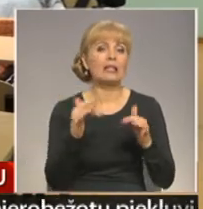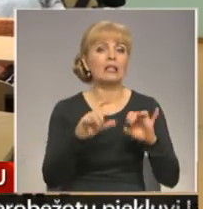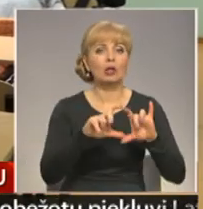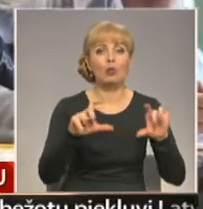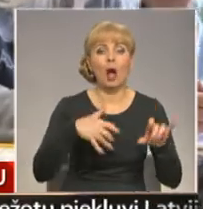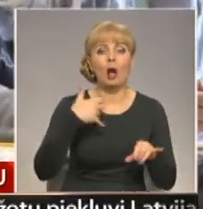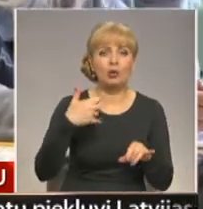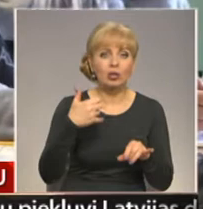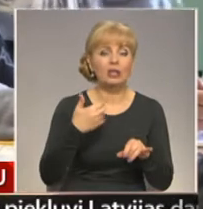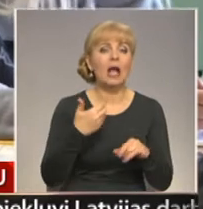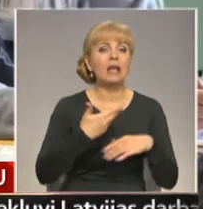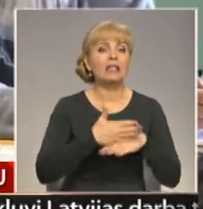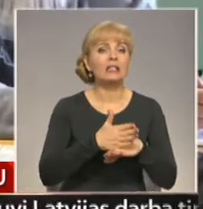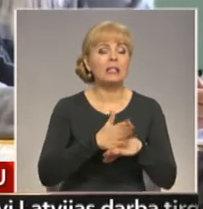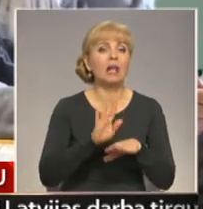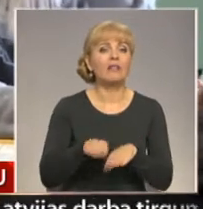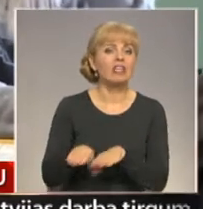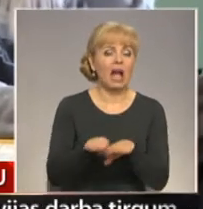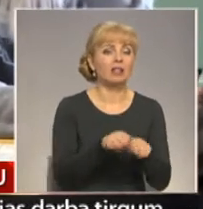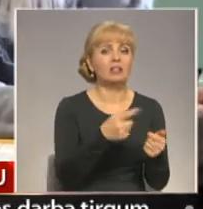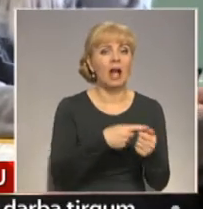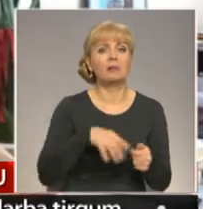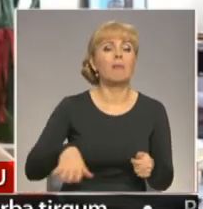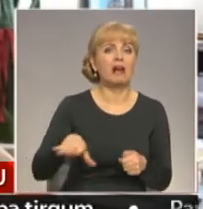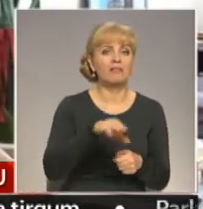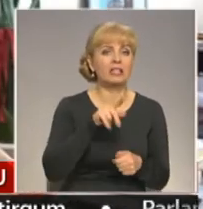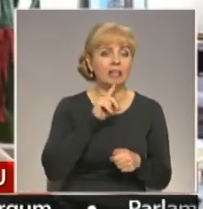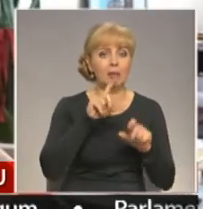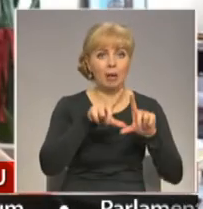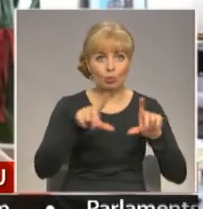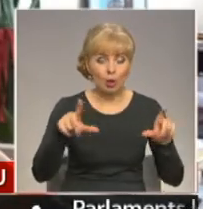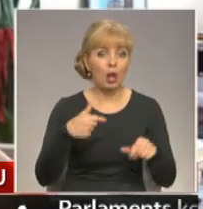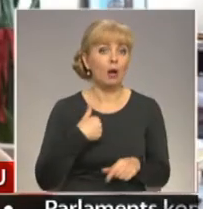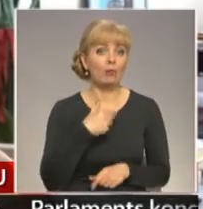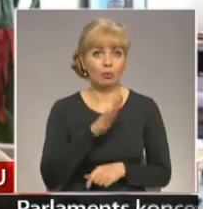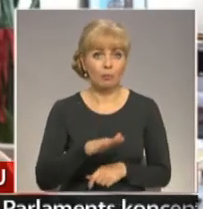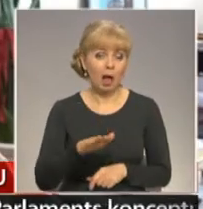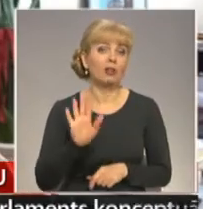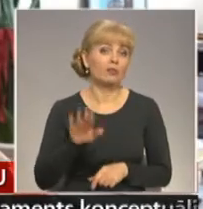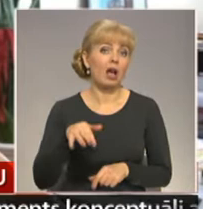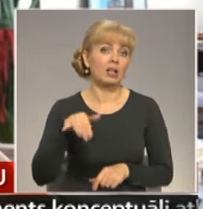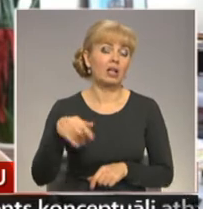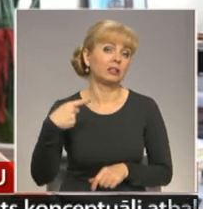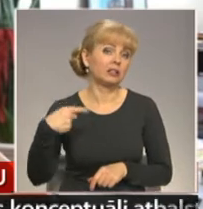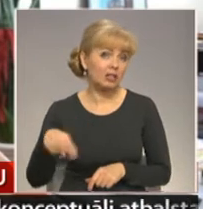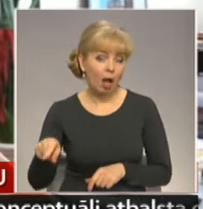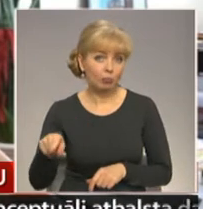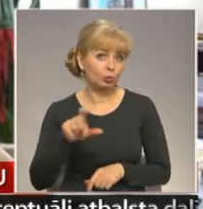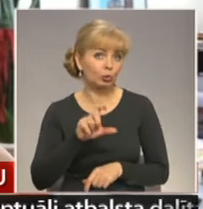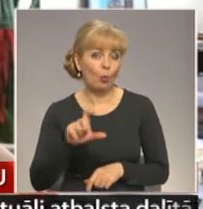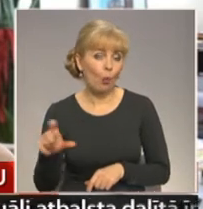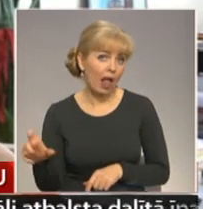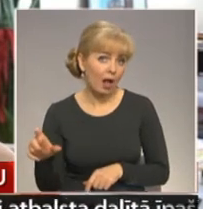audzēkņus izdalīt vienādā skaitā pa visām Liepājas skolām. Ka lielākā daļa no mūsu bērniem arī varētu iet uz citām skolām. Ja?